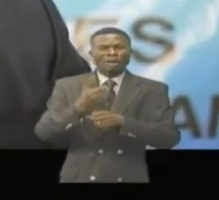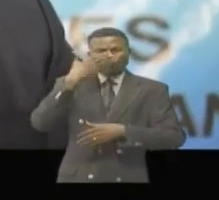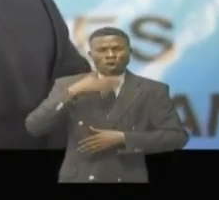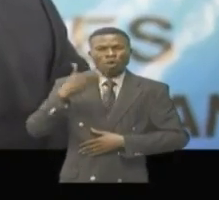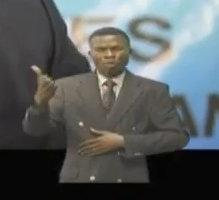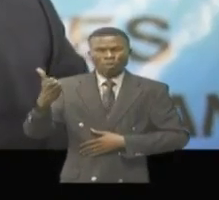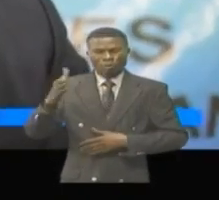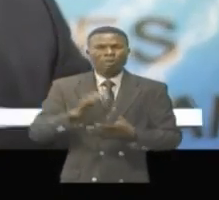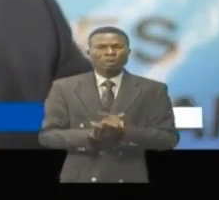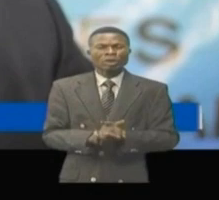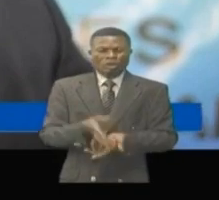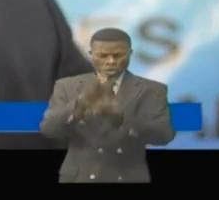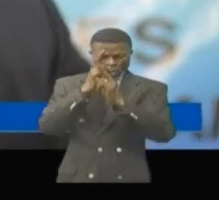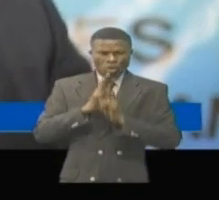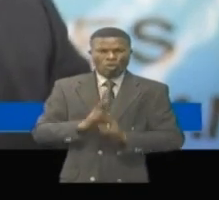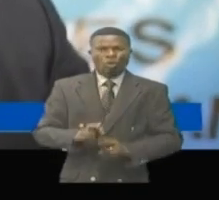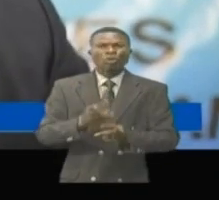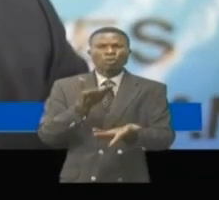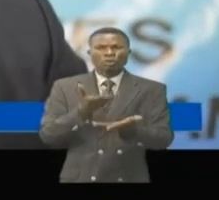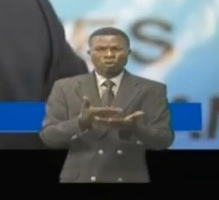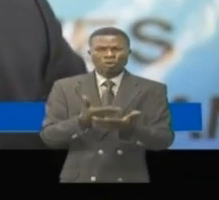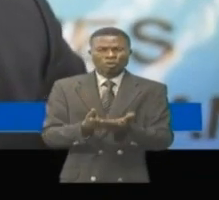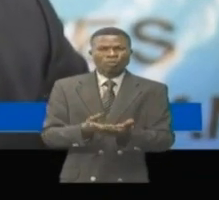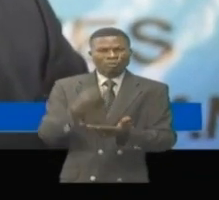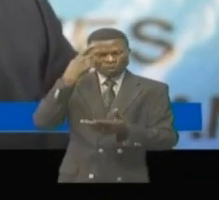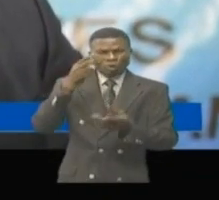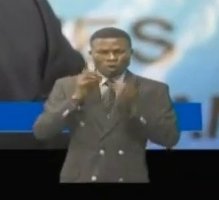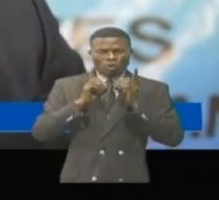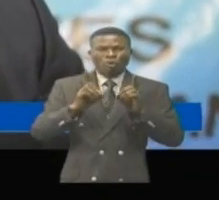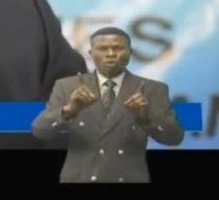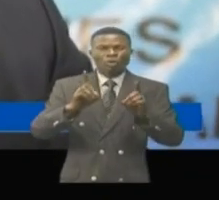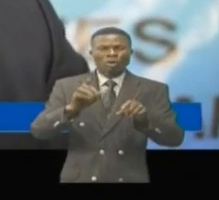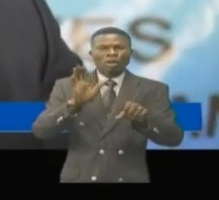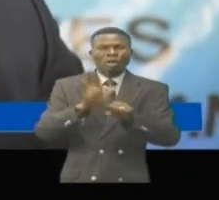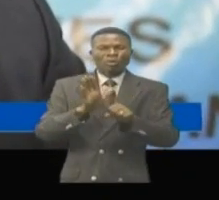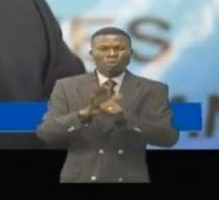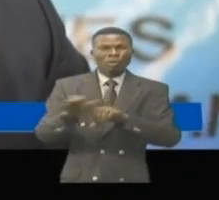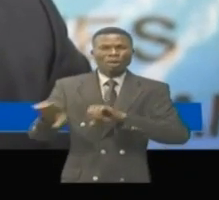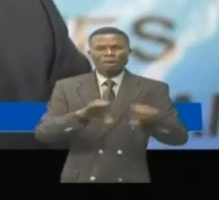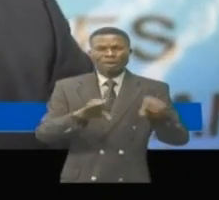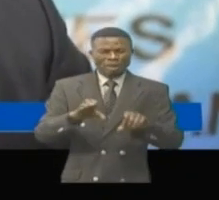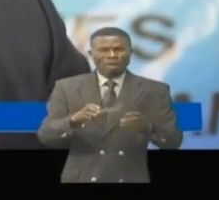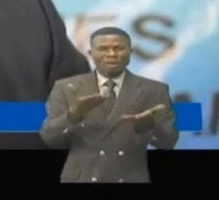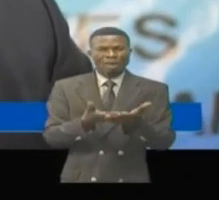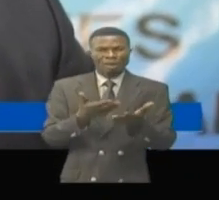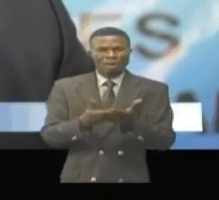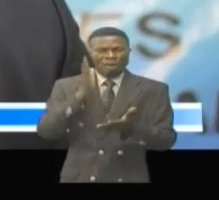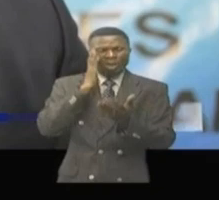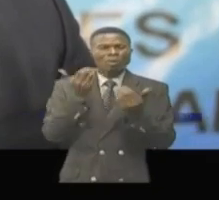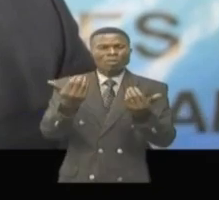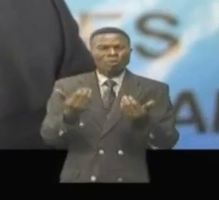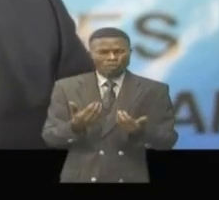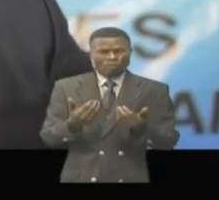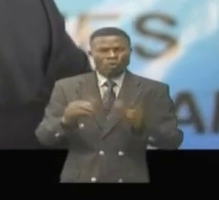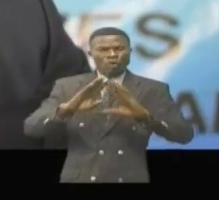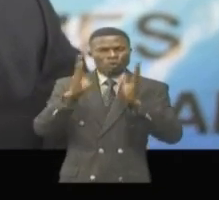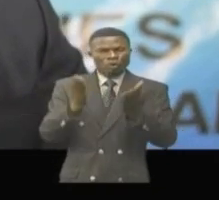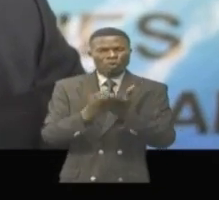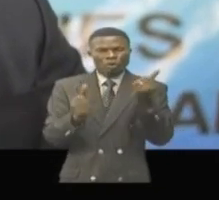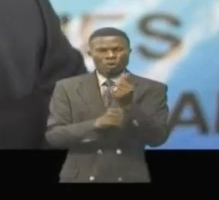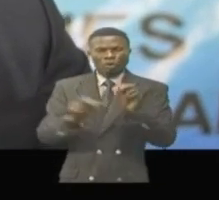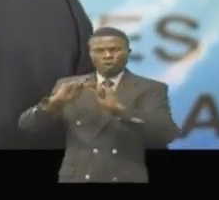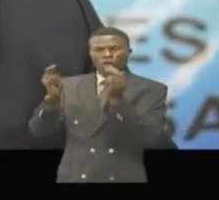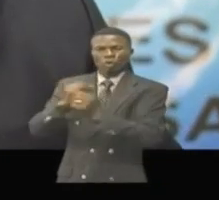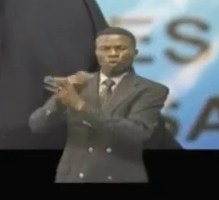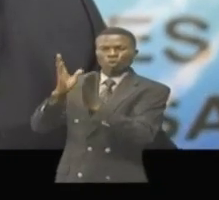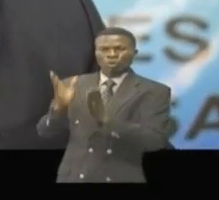en était. Encore qu'au-delà des discours, il y a des actes, du concret, de la bonne volonté commune entre le banc